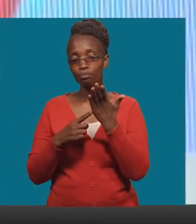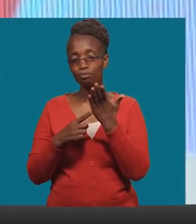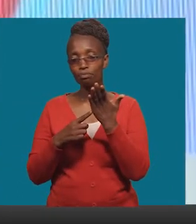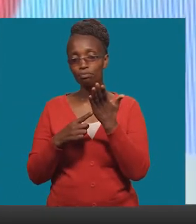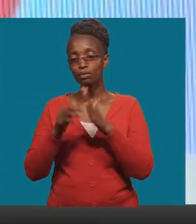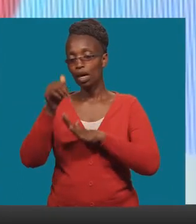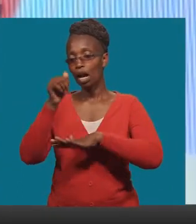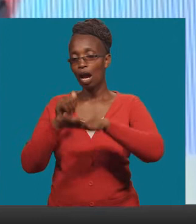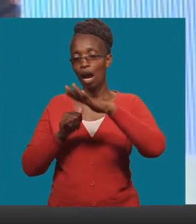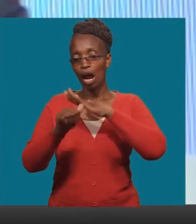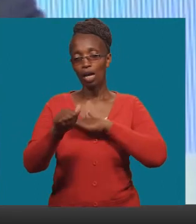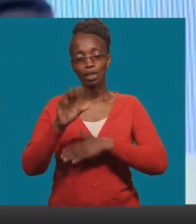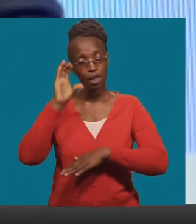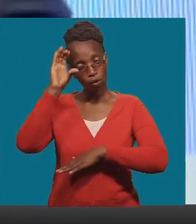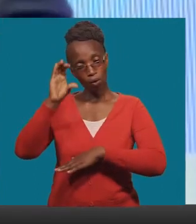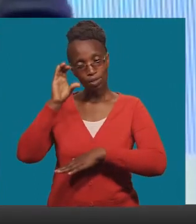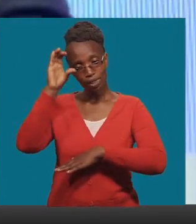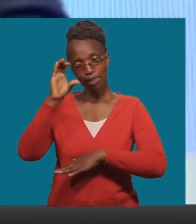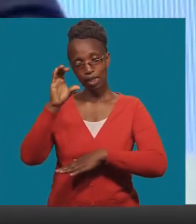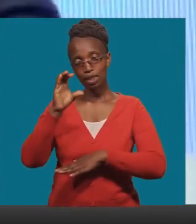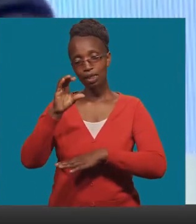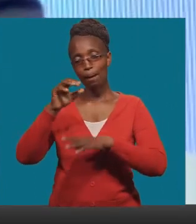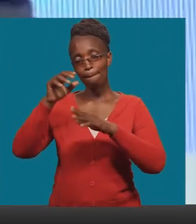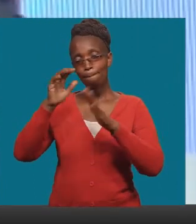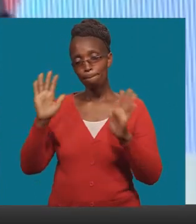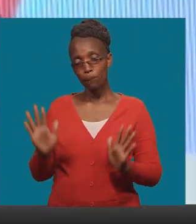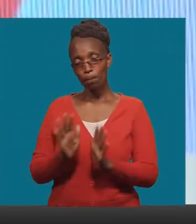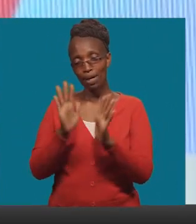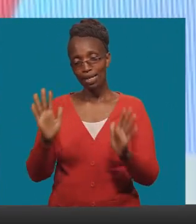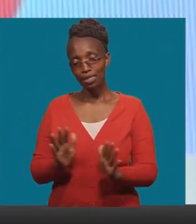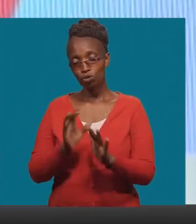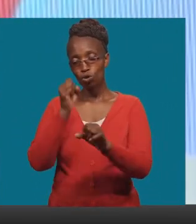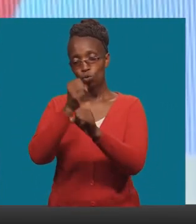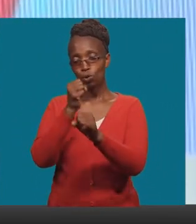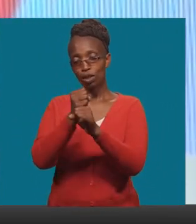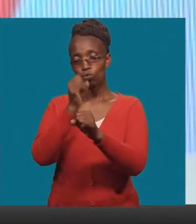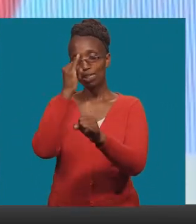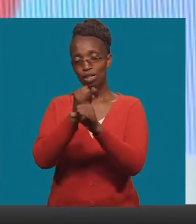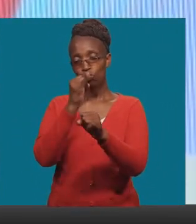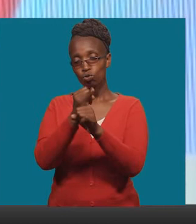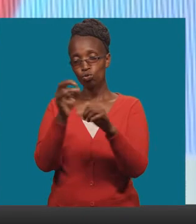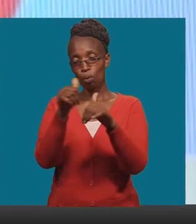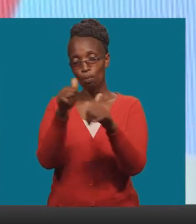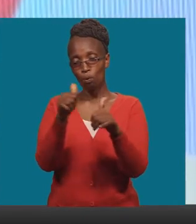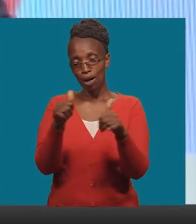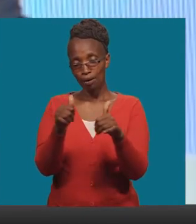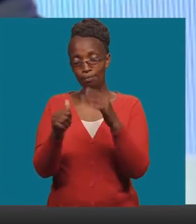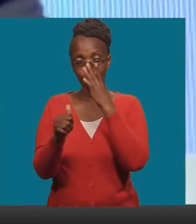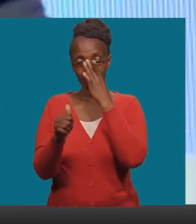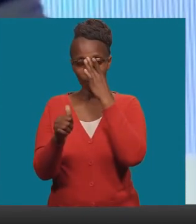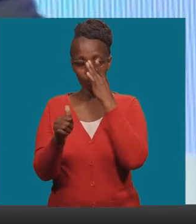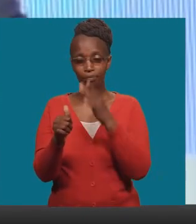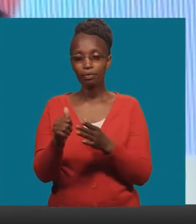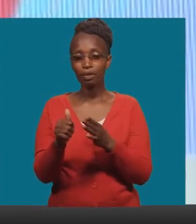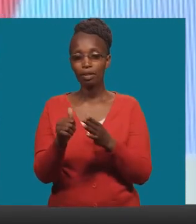Technology and a considerate, fair and professional mobilization will do the job